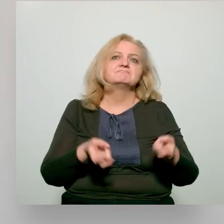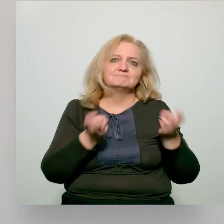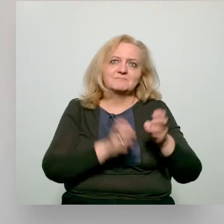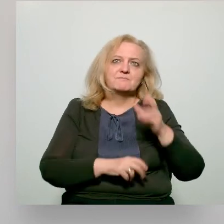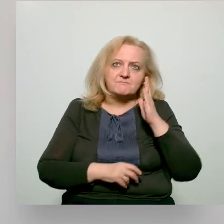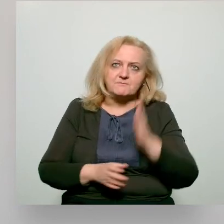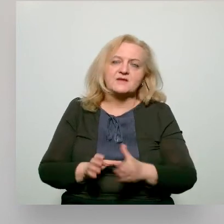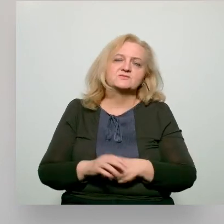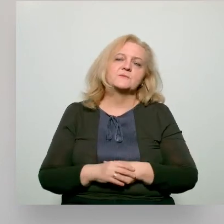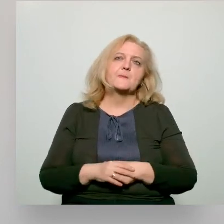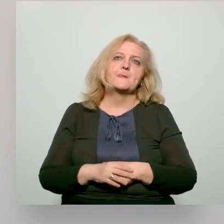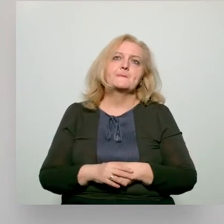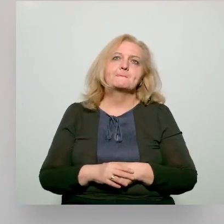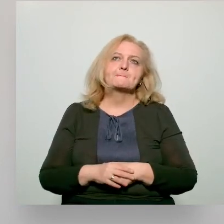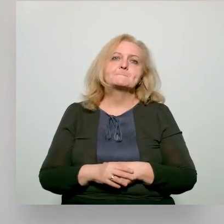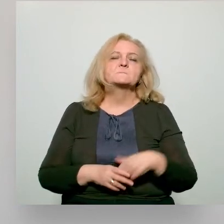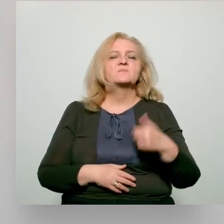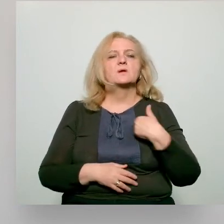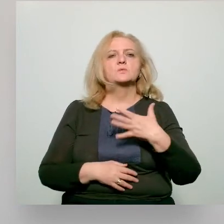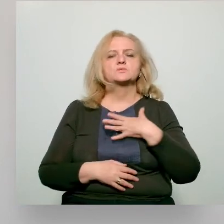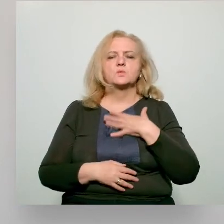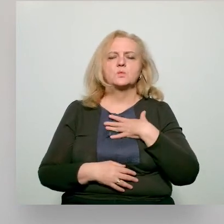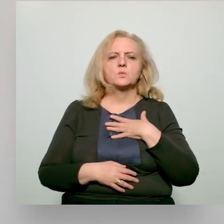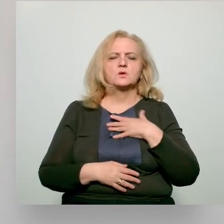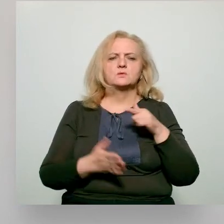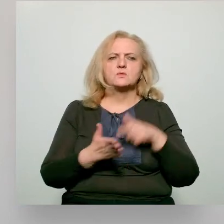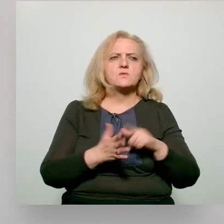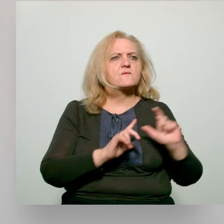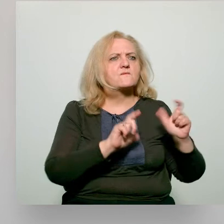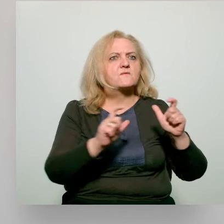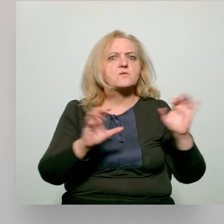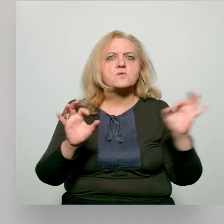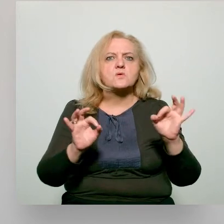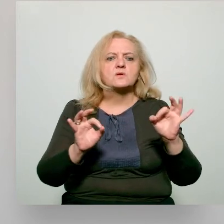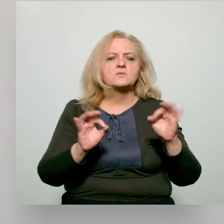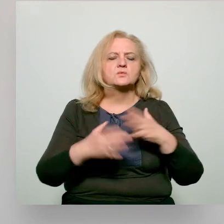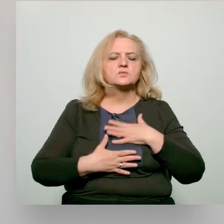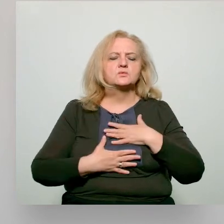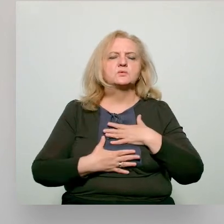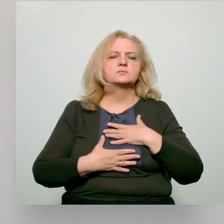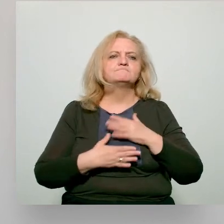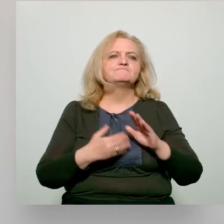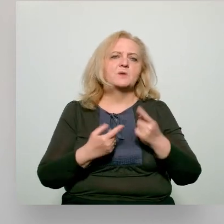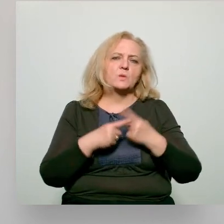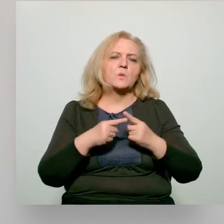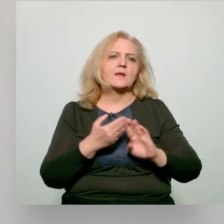kiedy pojawi się pewien dystans wobec tych wydarzeń, które teraz mają miejsce. Teraz